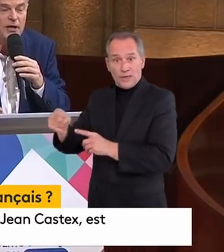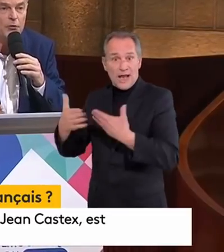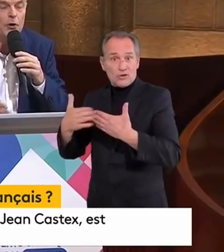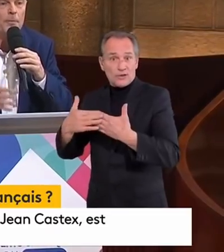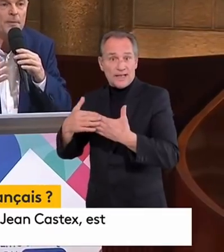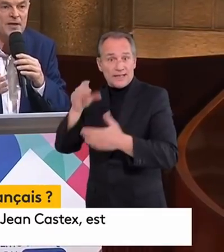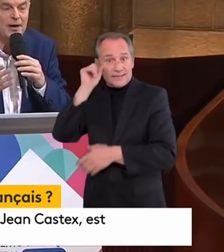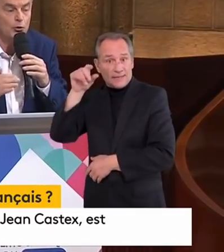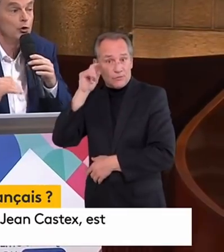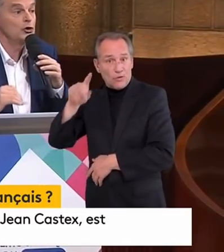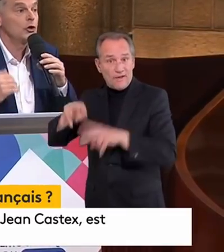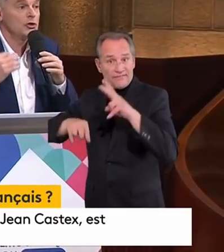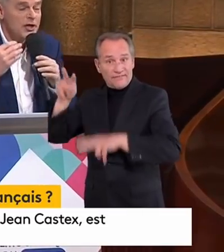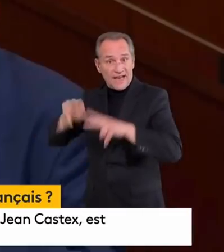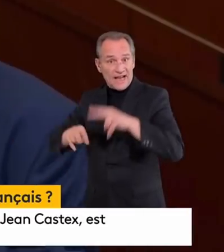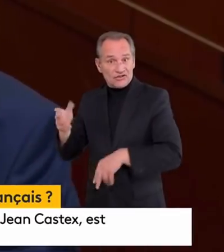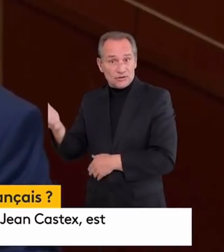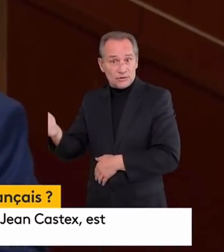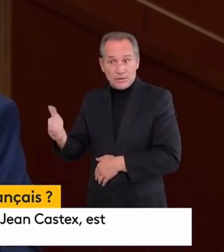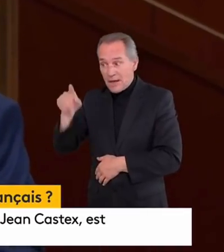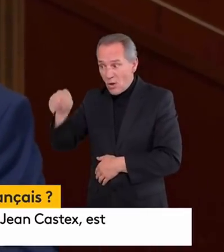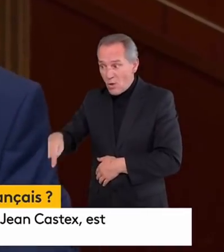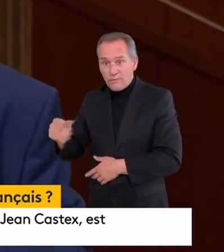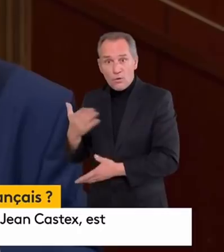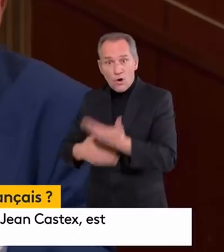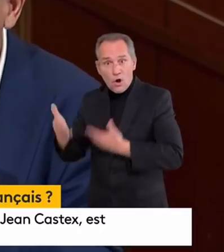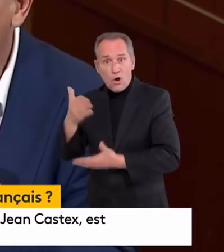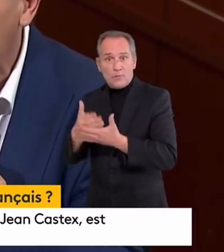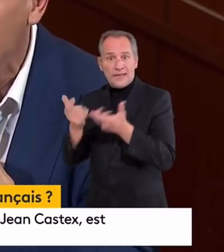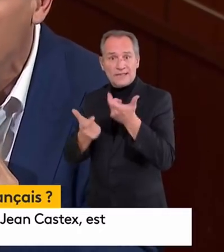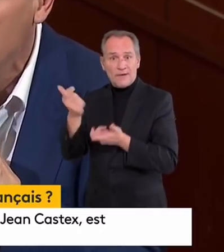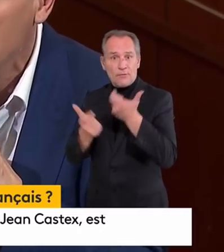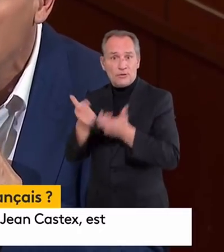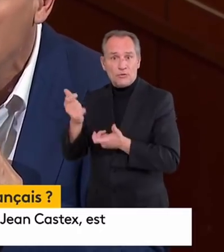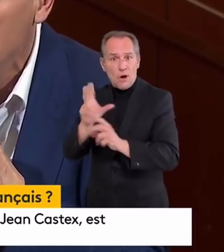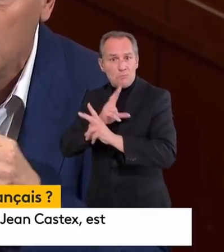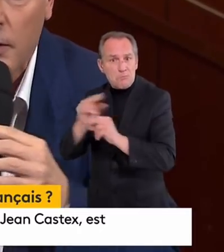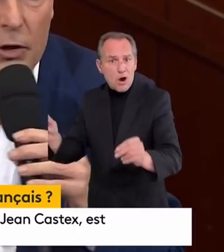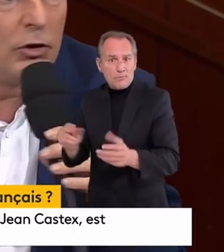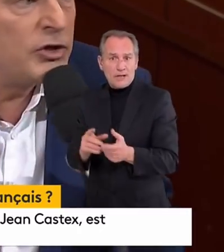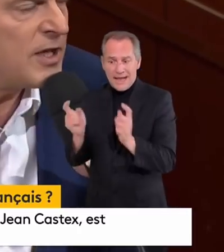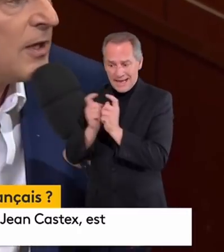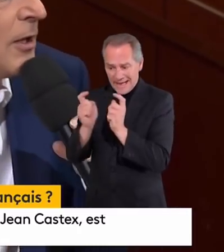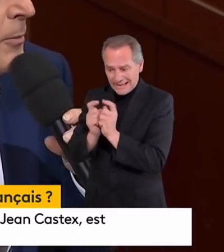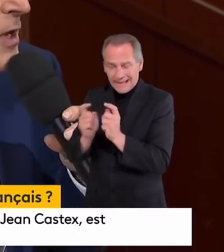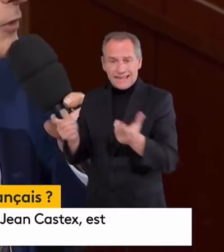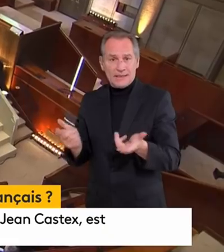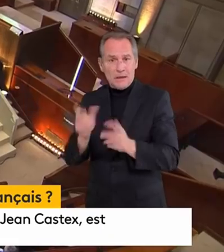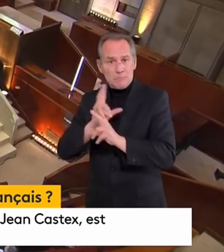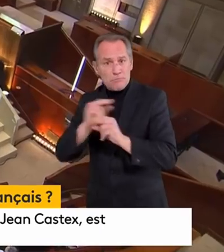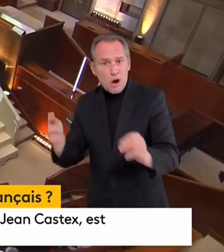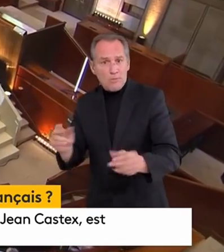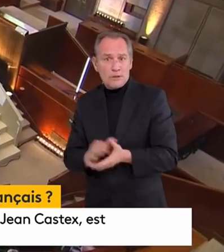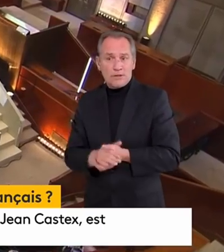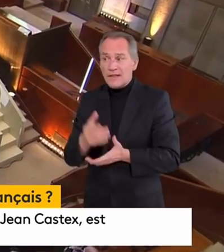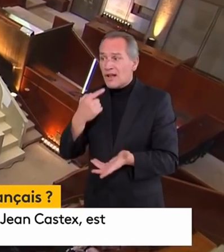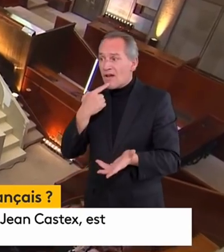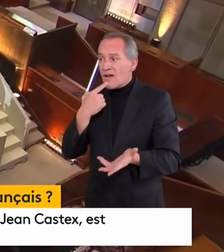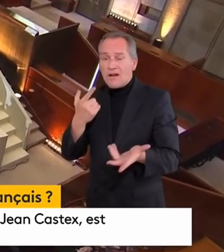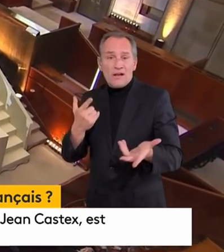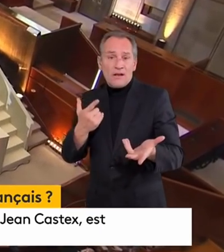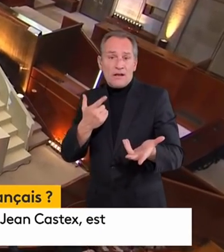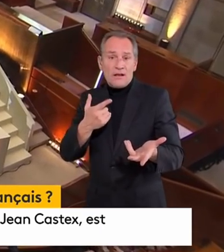Mais il faut leur permettre à eux de changer leur voiture pour des voitures propres, écologiques. Mais une voiture propre,